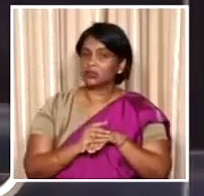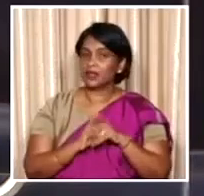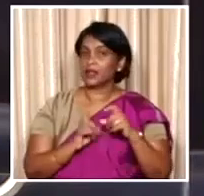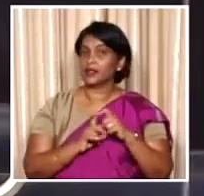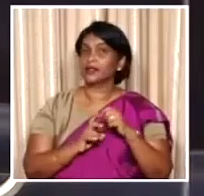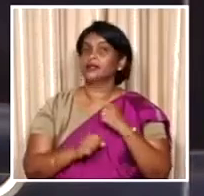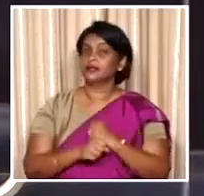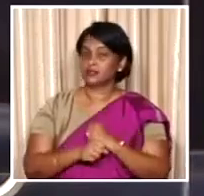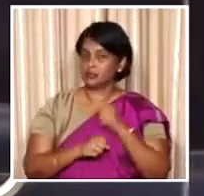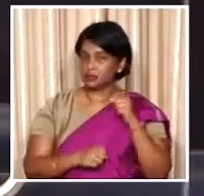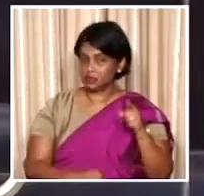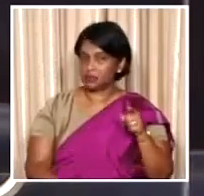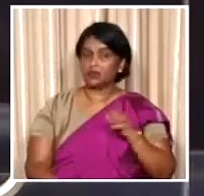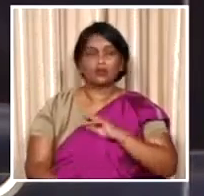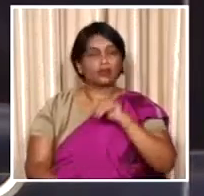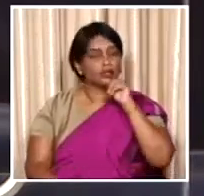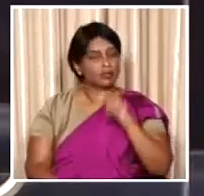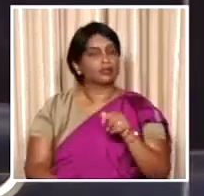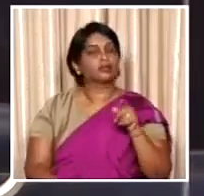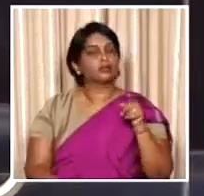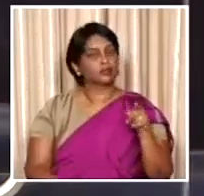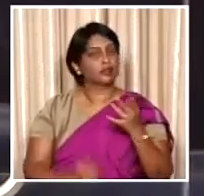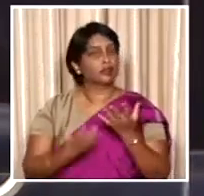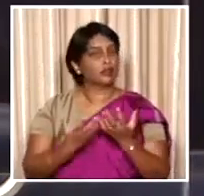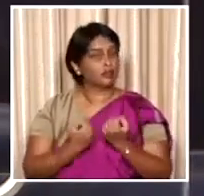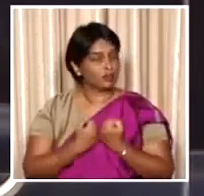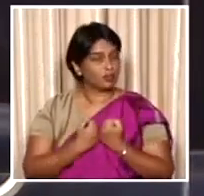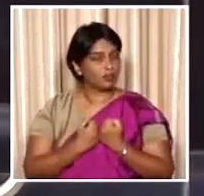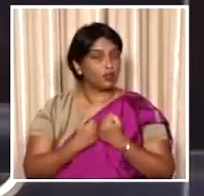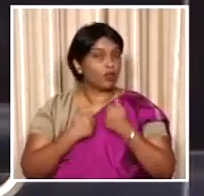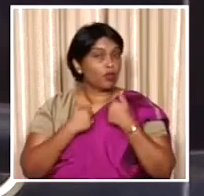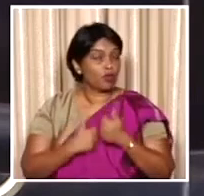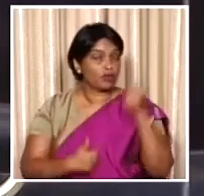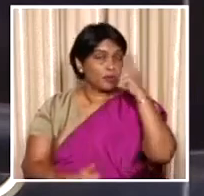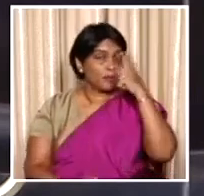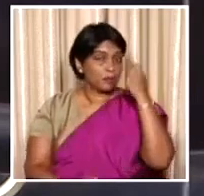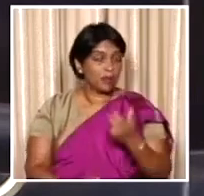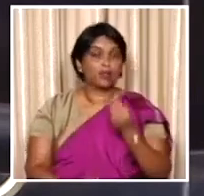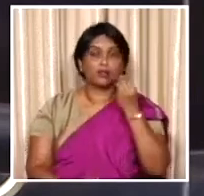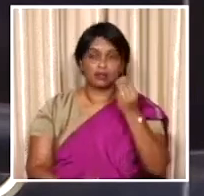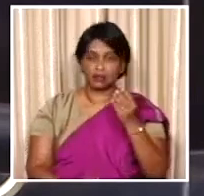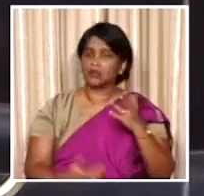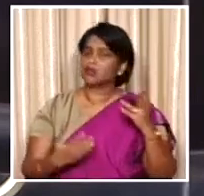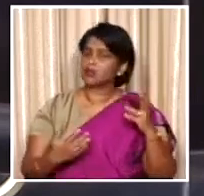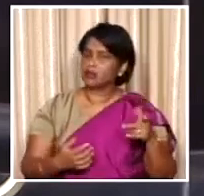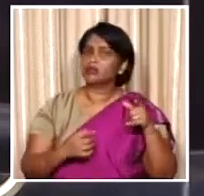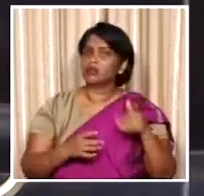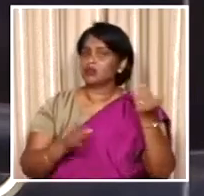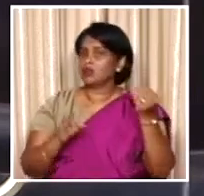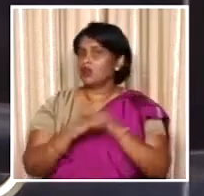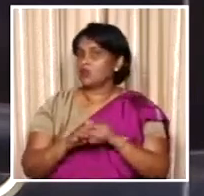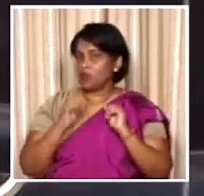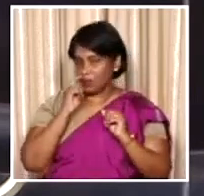අධ්‍යක්ෂ ජෙනරාල් වරයාට ඇත්තටම ඒ අවශ්‍ය හොඳ පඩියක් ලැබෙන්න ඕන එහෙම නැත්නම් එතනට කවුද